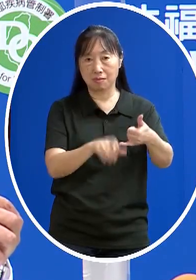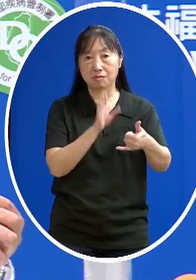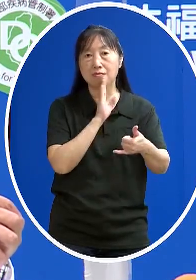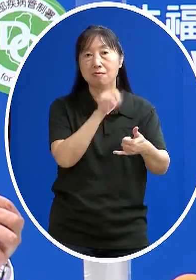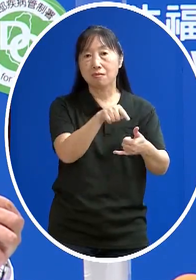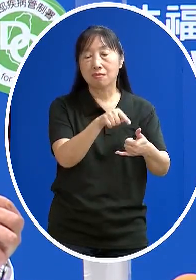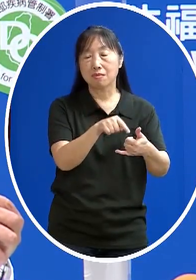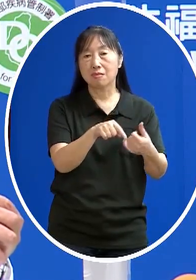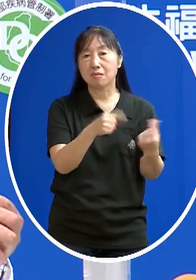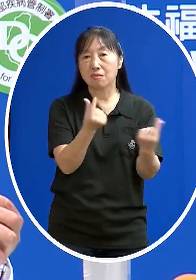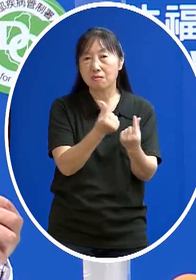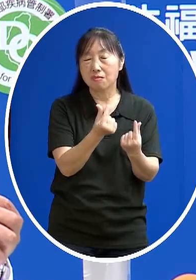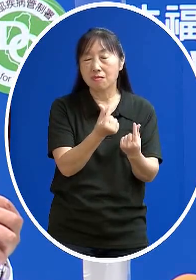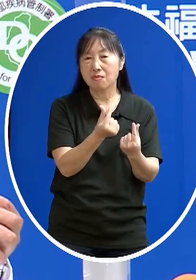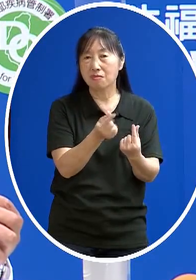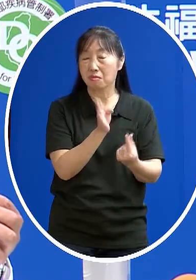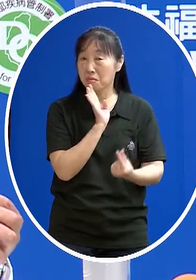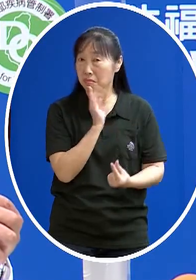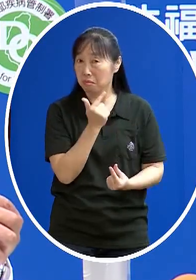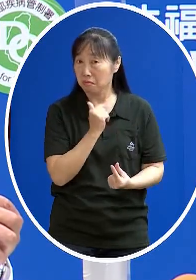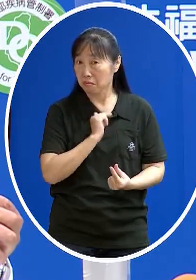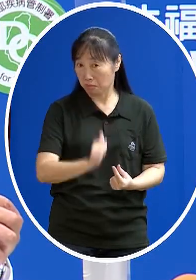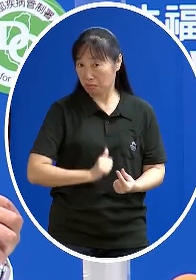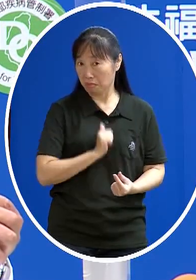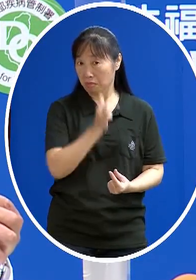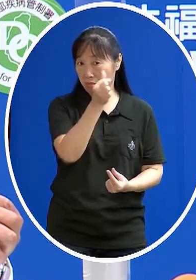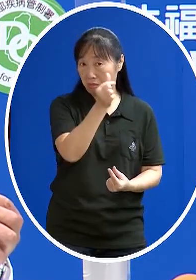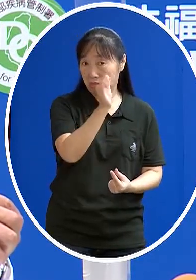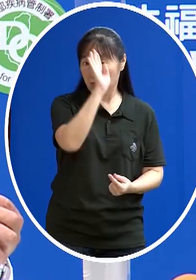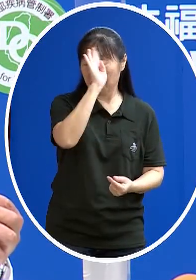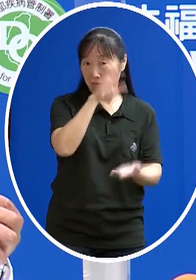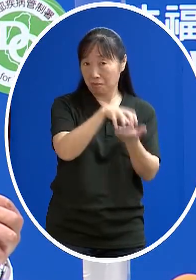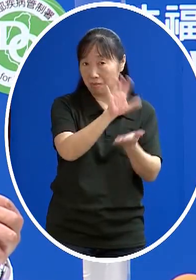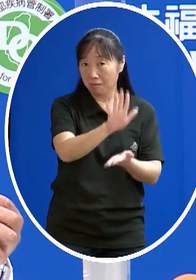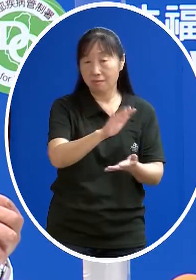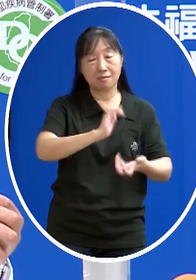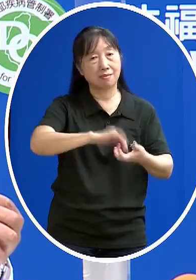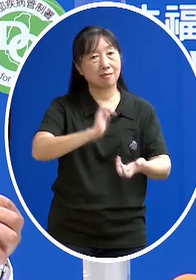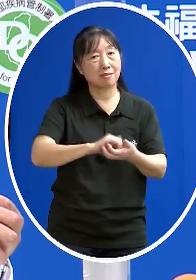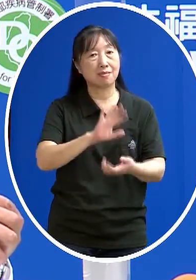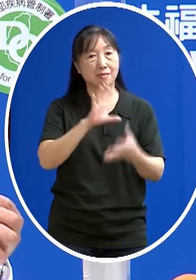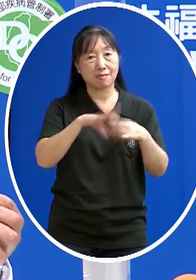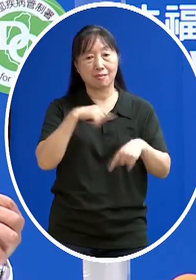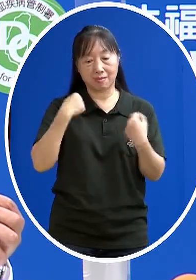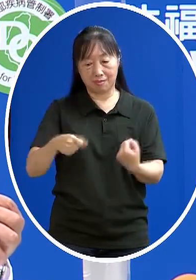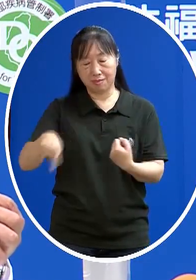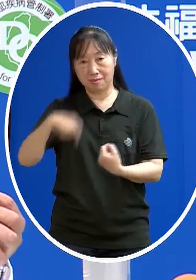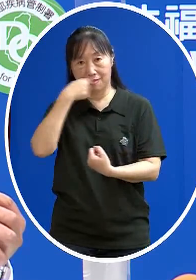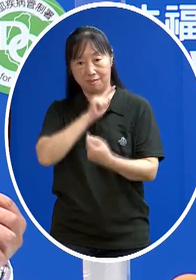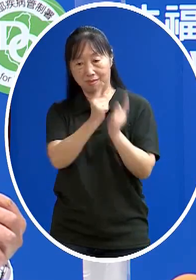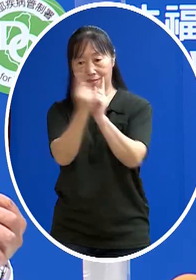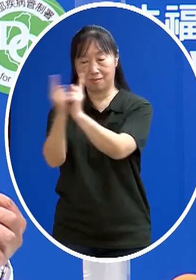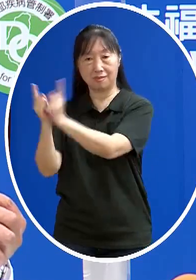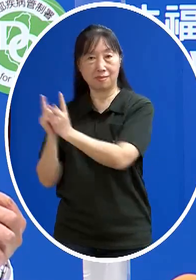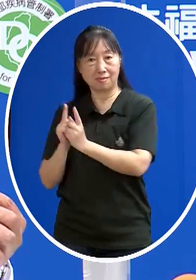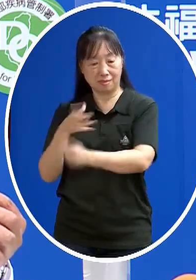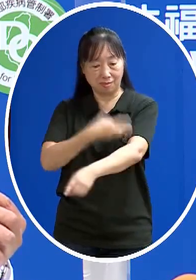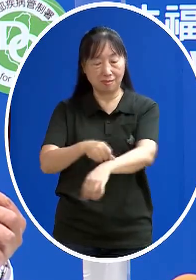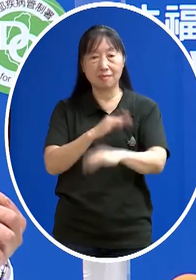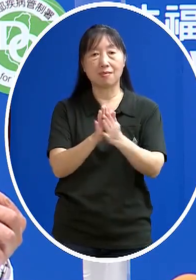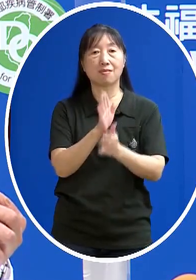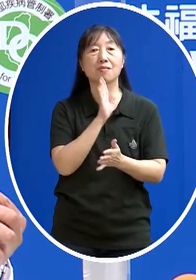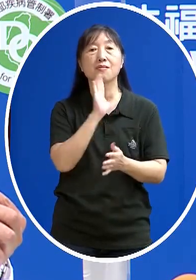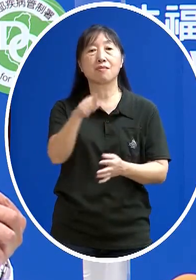性，他还是被存疑的。好，那另外呢，在台湾所有接触者的血清跟我们的 PCR 都是阴